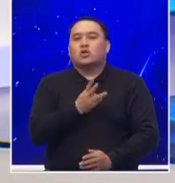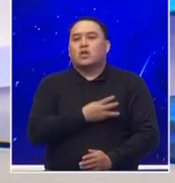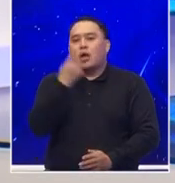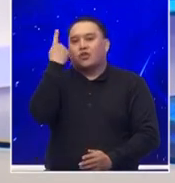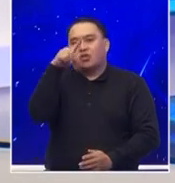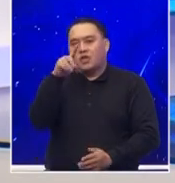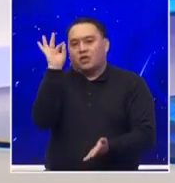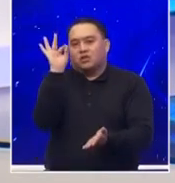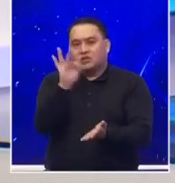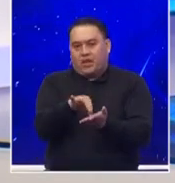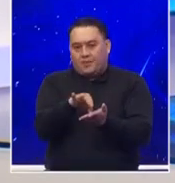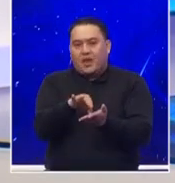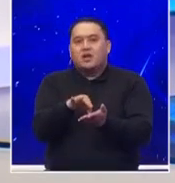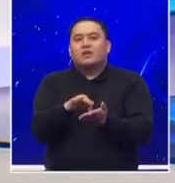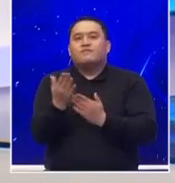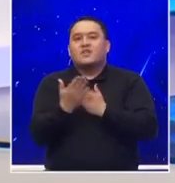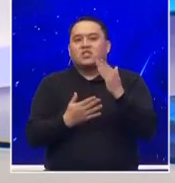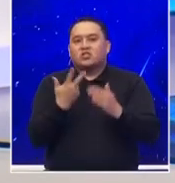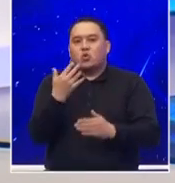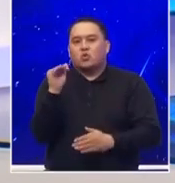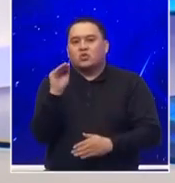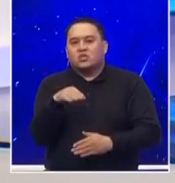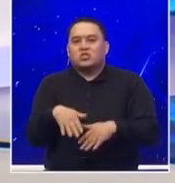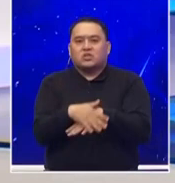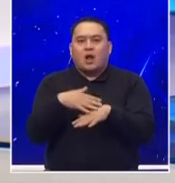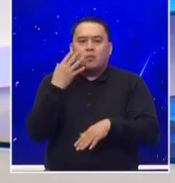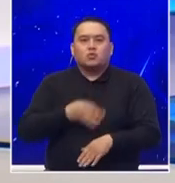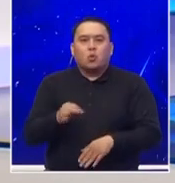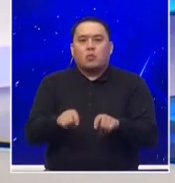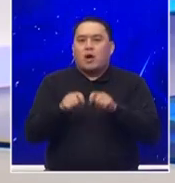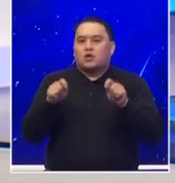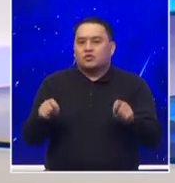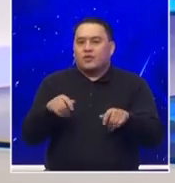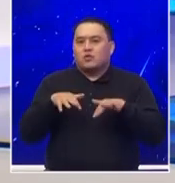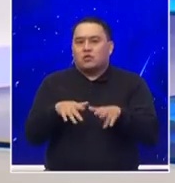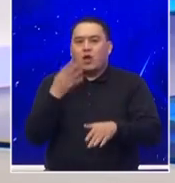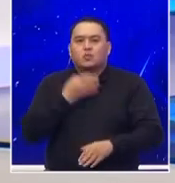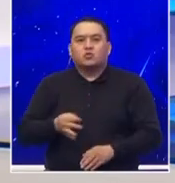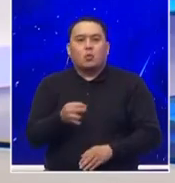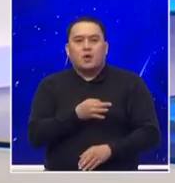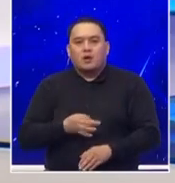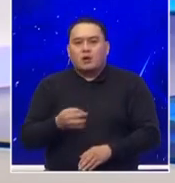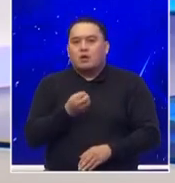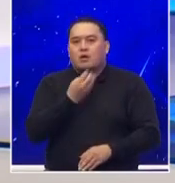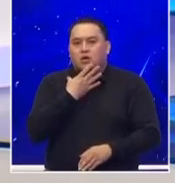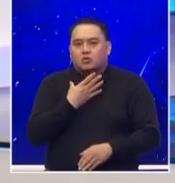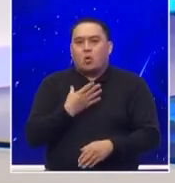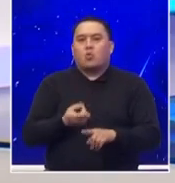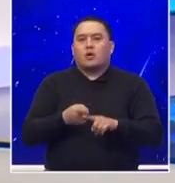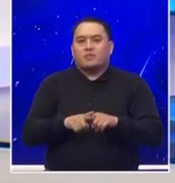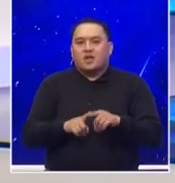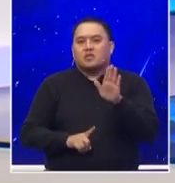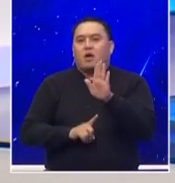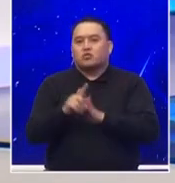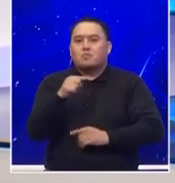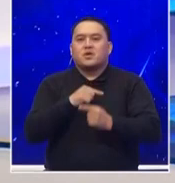Желание, идея, цель. Свыше 3000 инициативных жителей смогли открыть свое дело в Алматинской области. Хорошим подспорьем